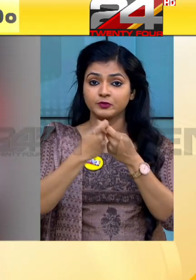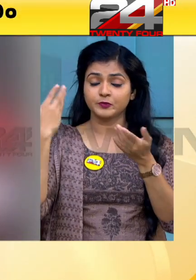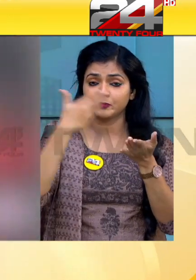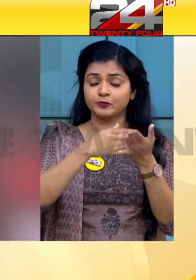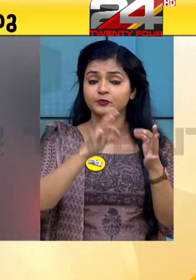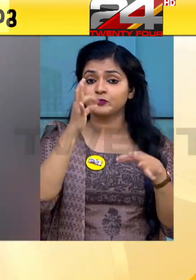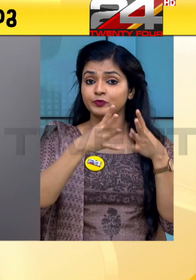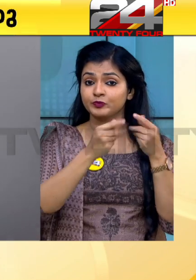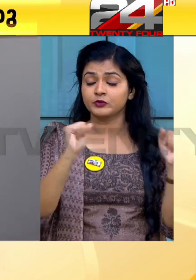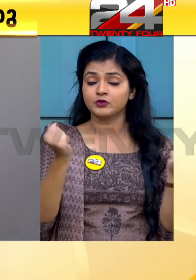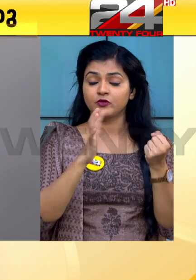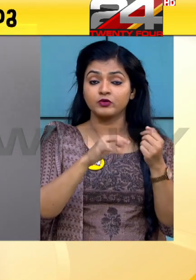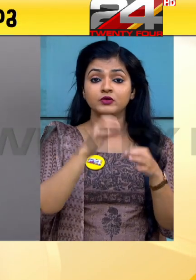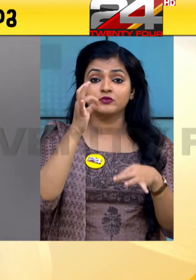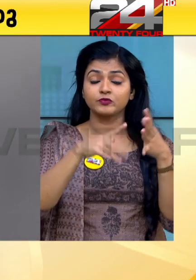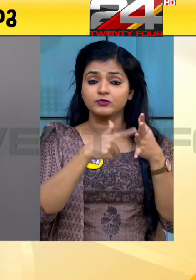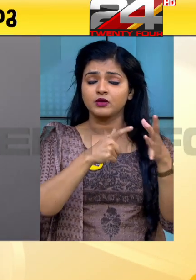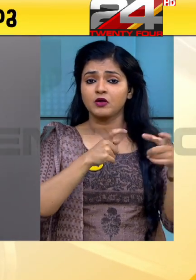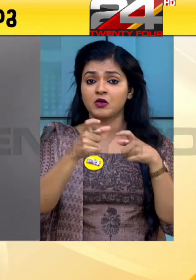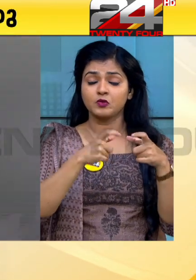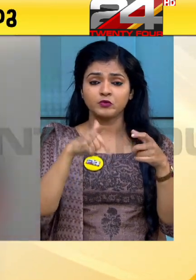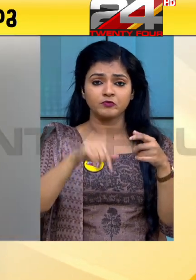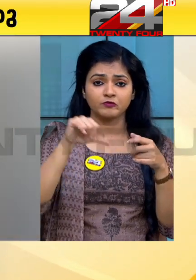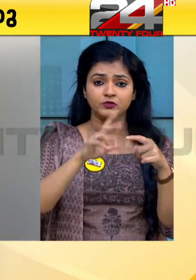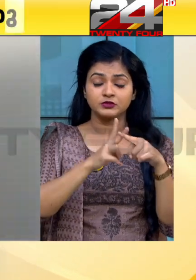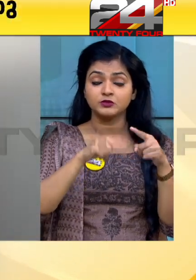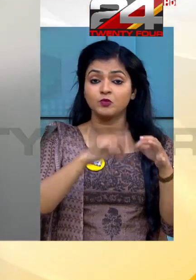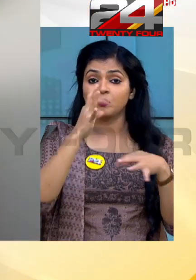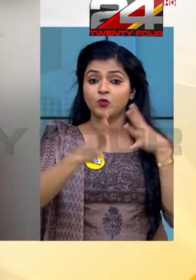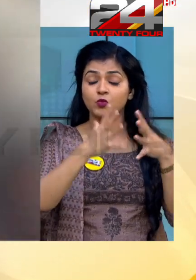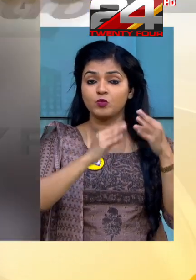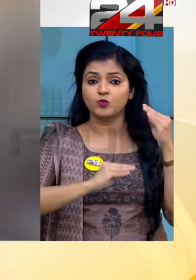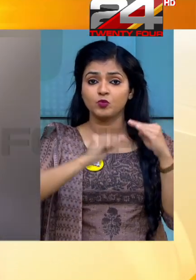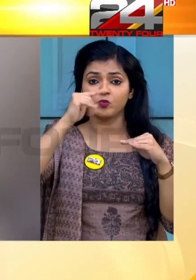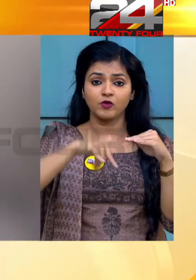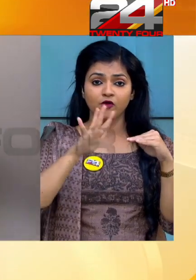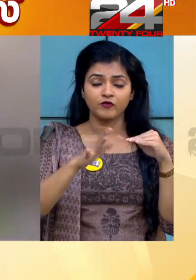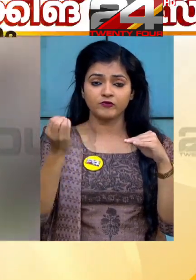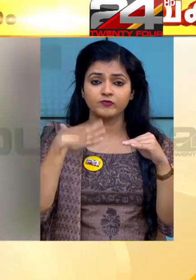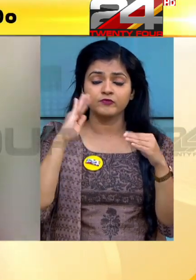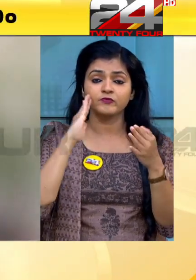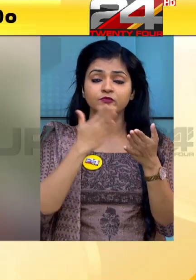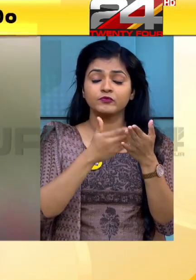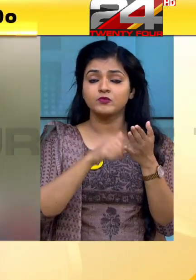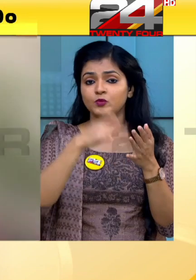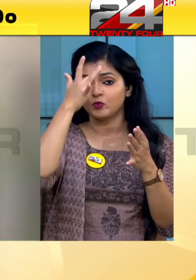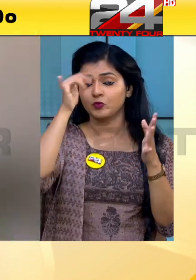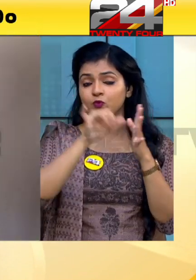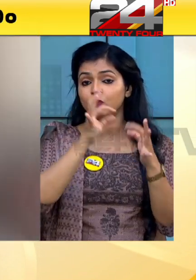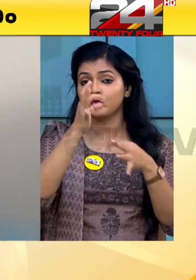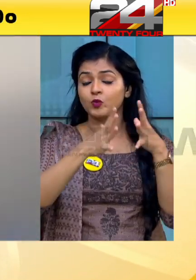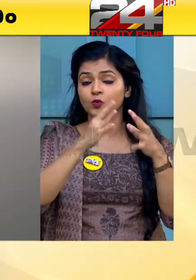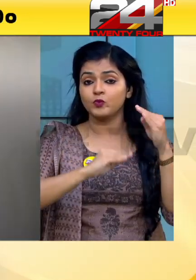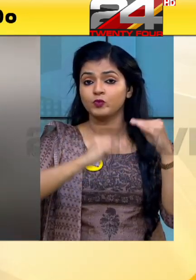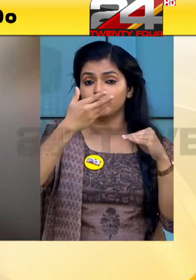അണയ്ക്കാനുള്ള ശ്രമം നടത്തുകയാണ്. തീ നിയന്ത്രണ വിധേയം ആയിട്ടില്ല. അതിനപ്പുറത്തേക്ക് പുകയും കാര്യമായി ഉയരുന്നു എന്നുള്ളതാണ് ഇതിലെ വെല്ലുവിളിയായിട്ടുള്ള ഒരു കാര്യം.